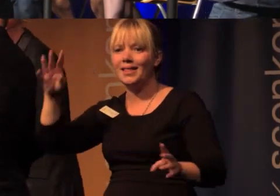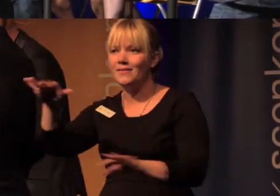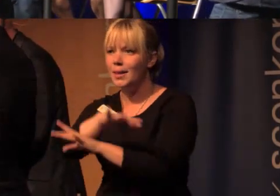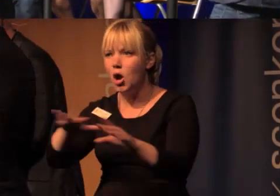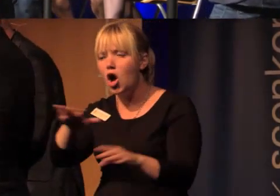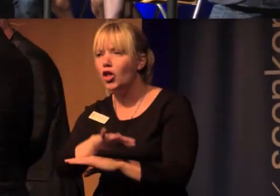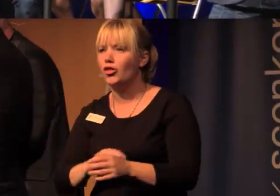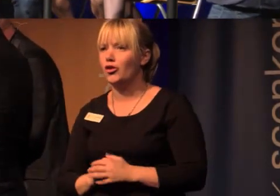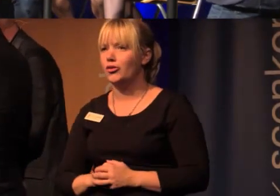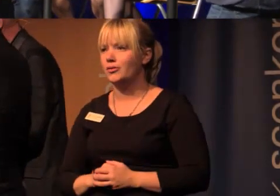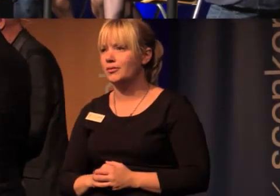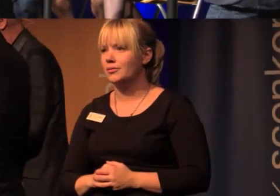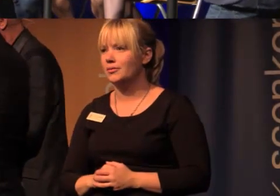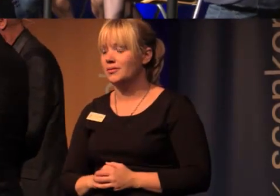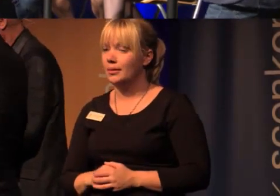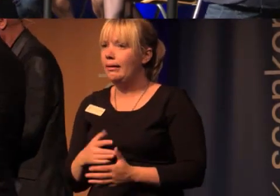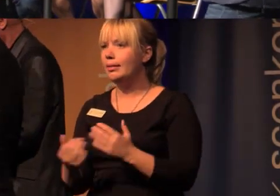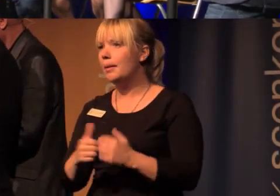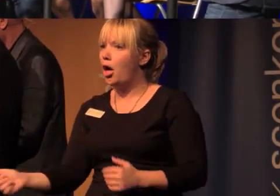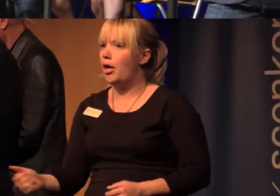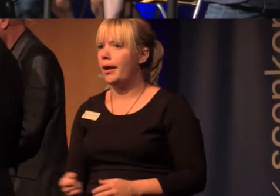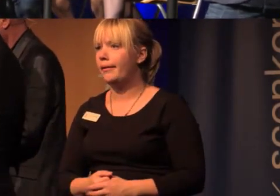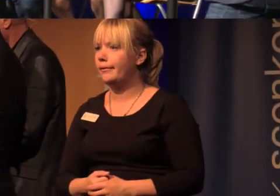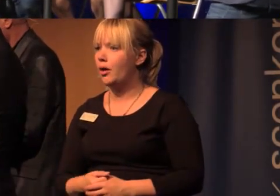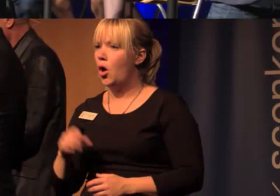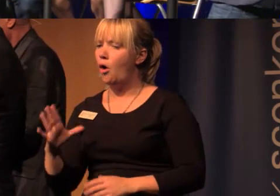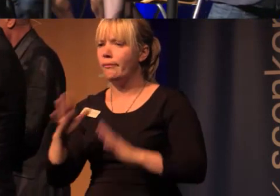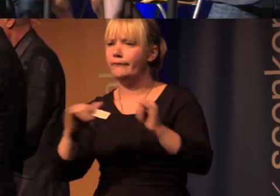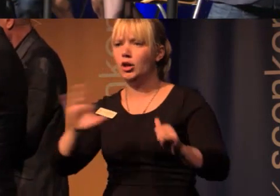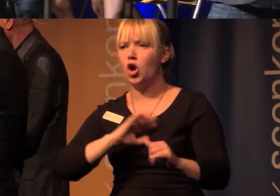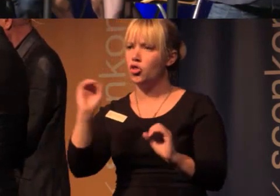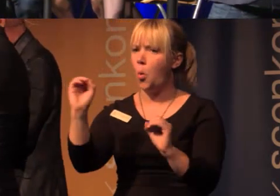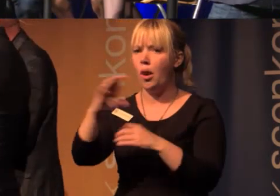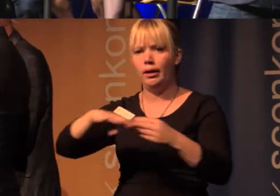inte allting som visar på att lössläppthet leder till stor kreativitet.